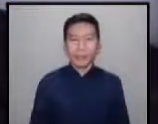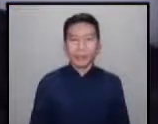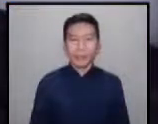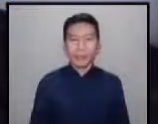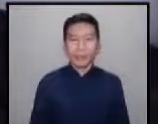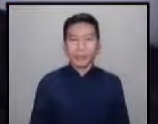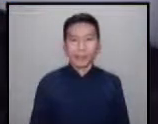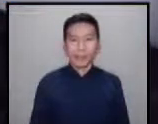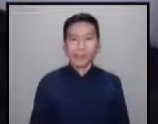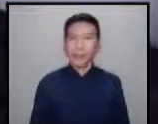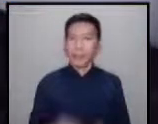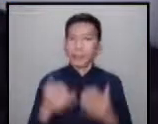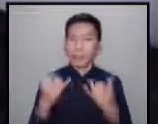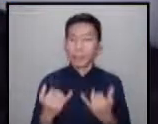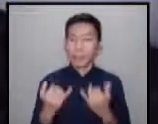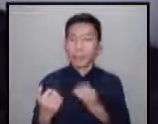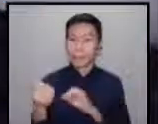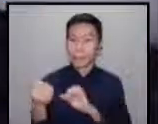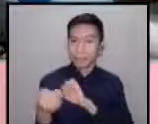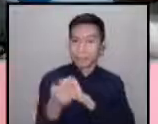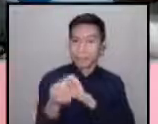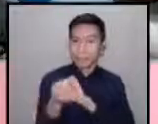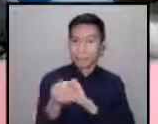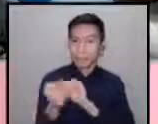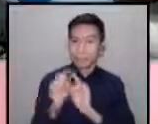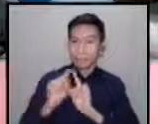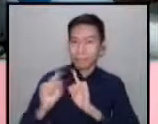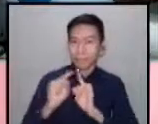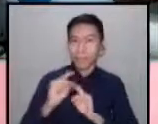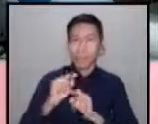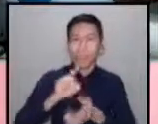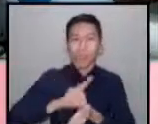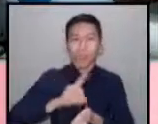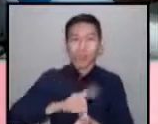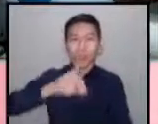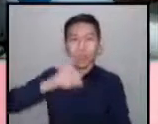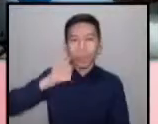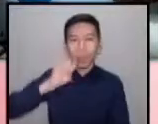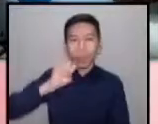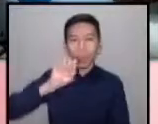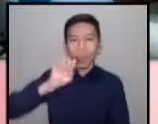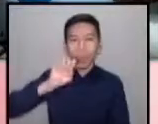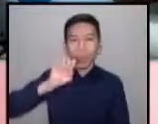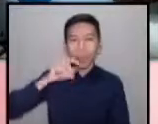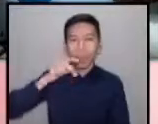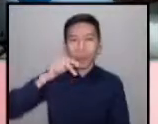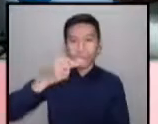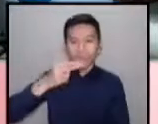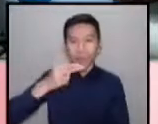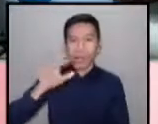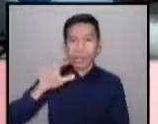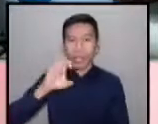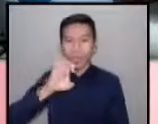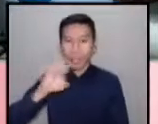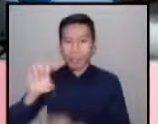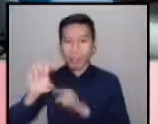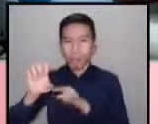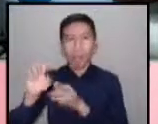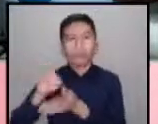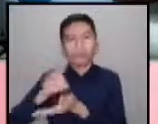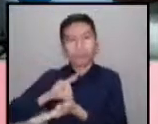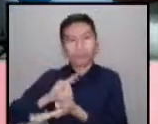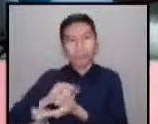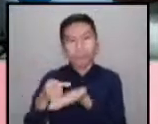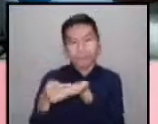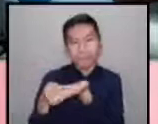At kaugnay niya, makakasama natin si Dr. Joseph Lee, isang surgeon at urologist upang mapag-usapan natin itong